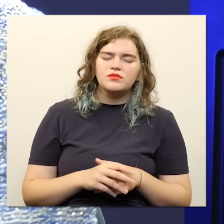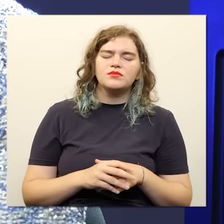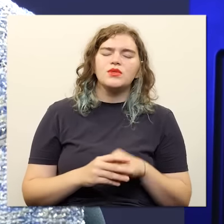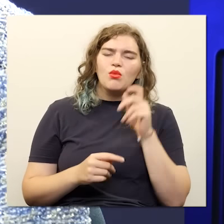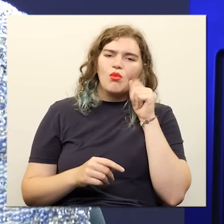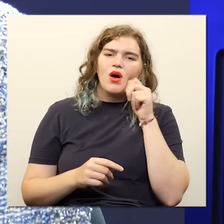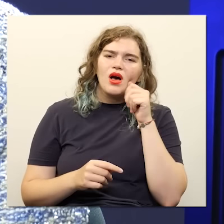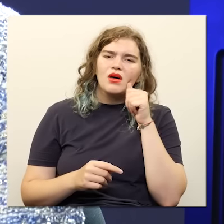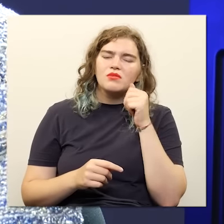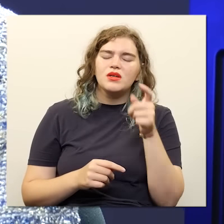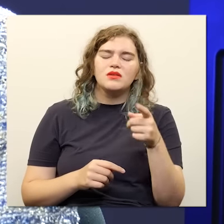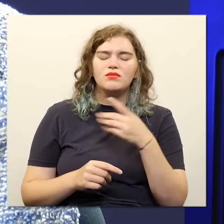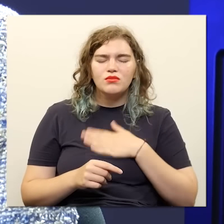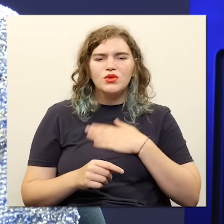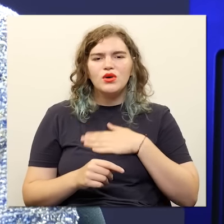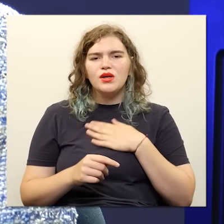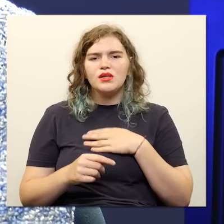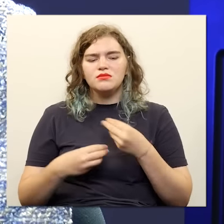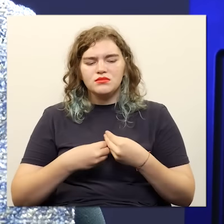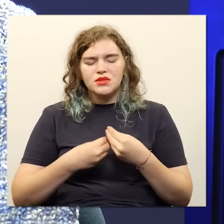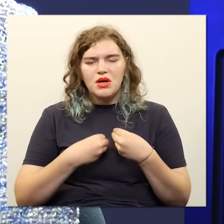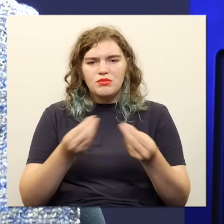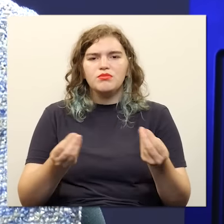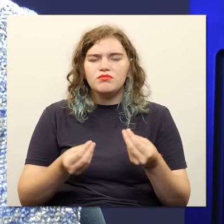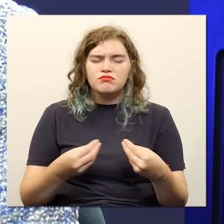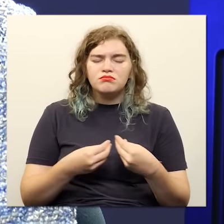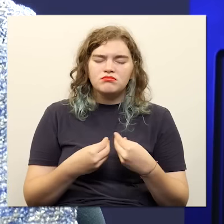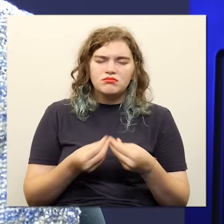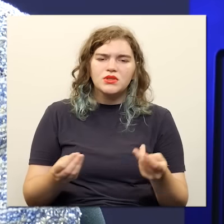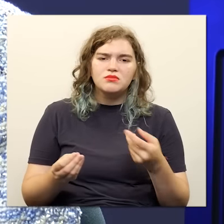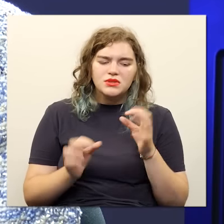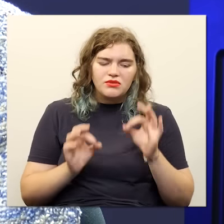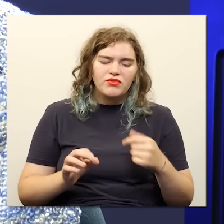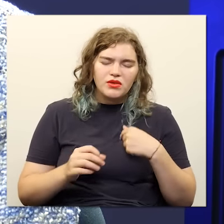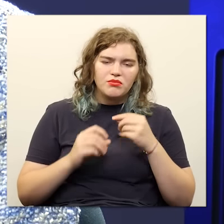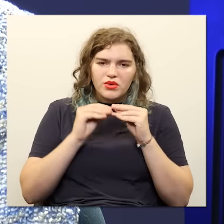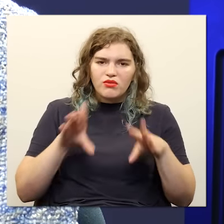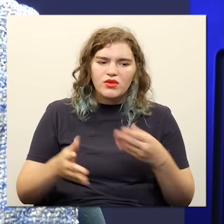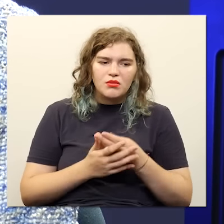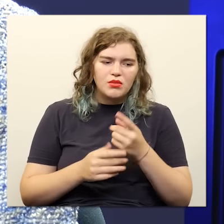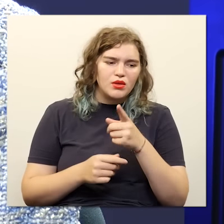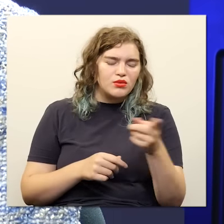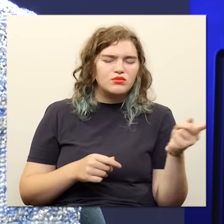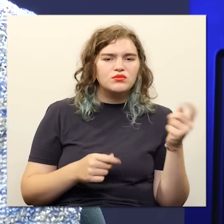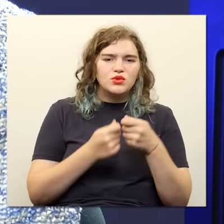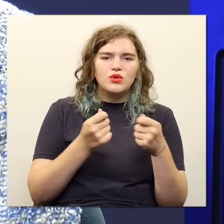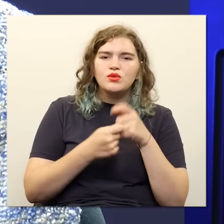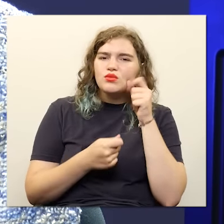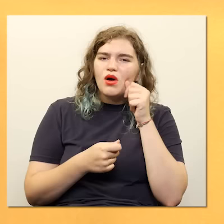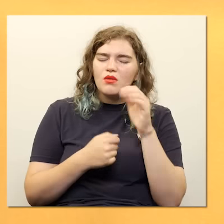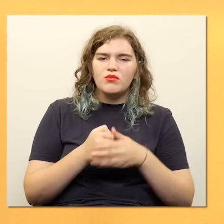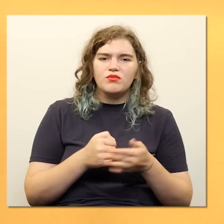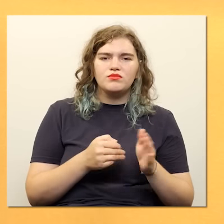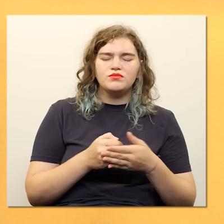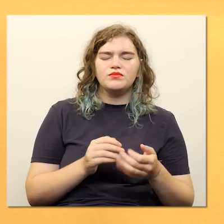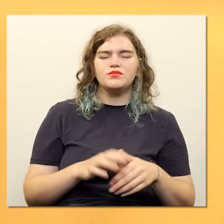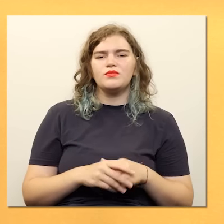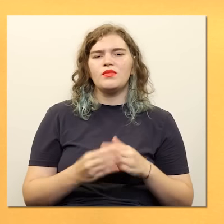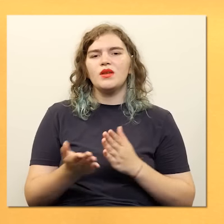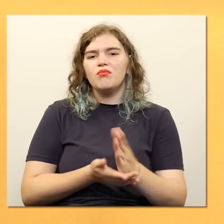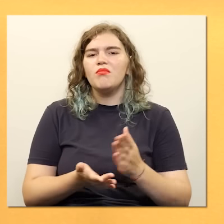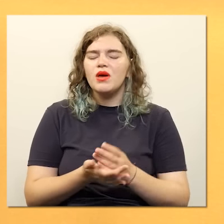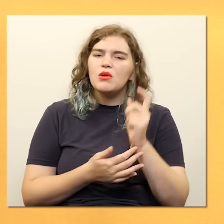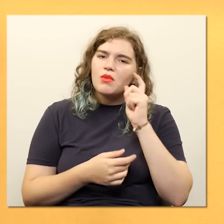Și oamenii doresc să bea de acolo și să fim o binecuvântare, practic, până la urmă, unii pentru ceilalți. Eu m-am tot